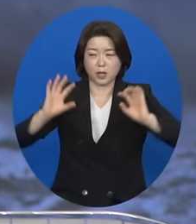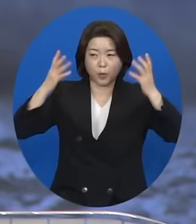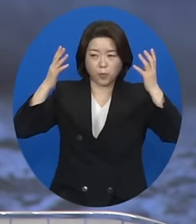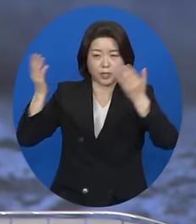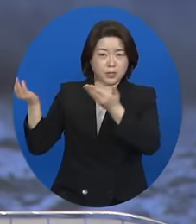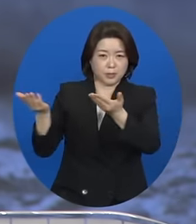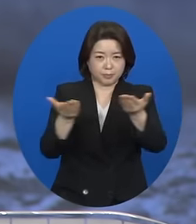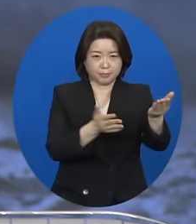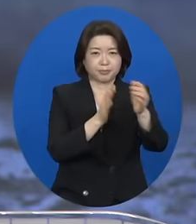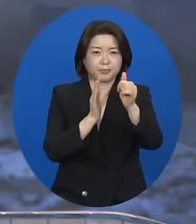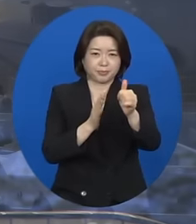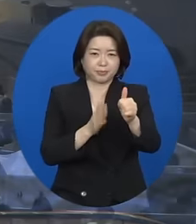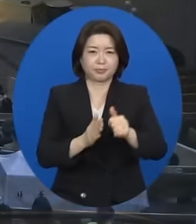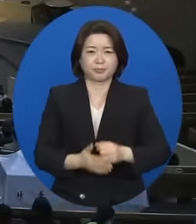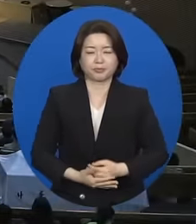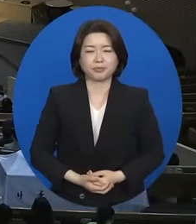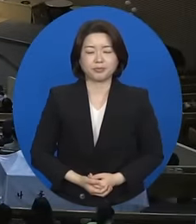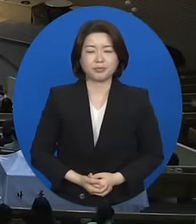환영해 주시기를